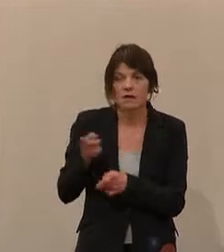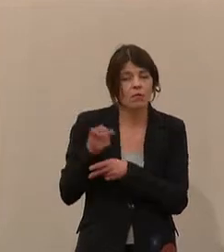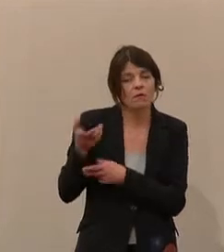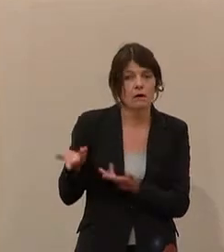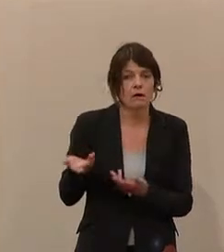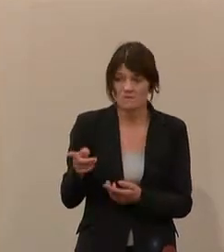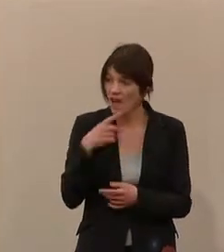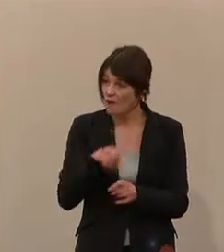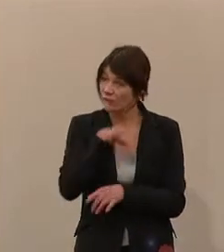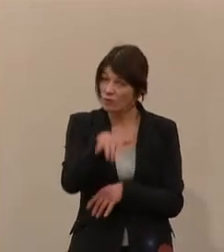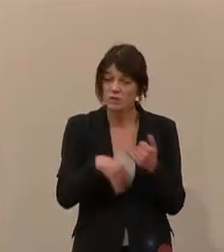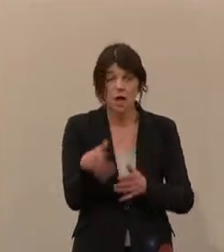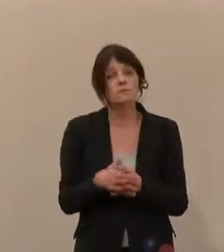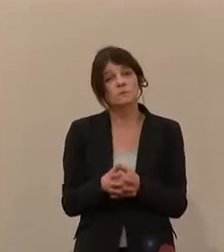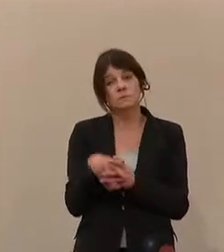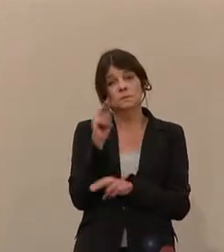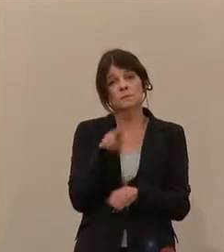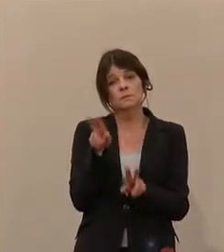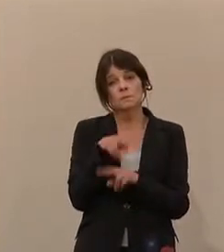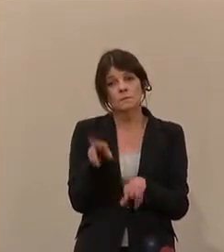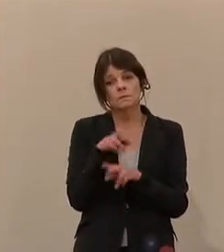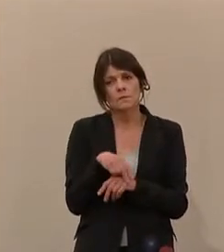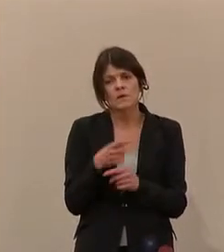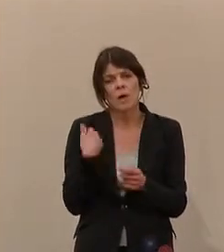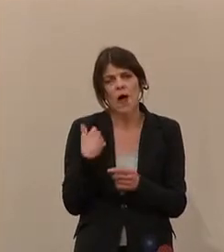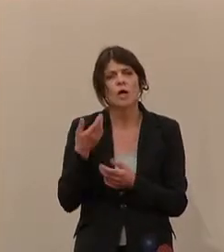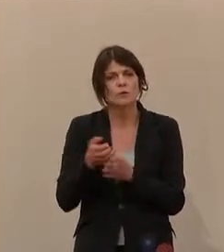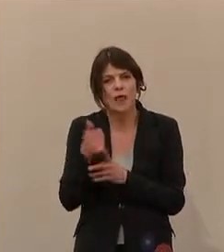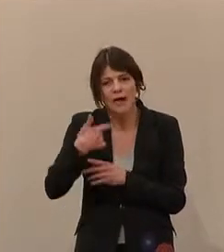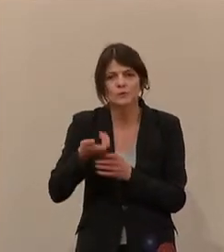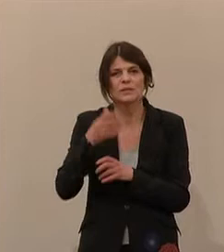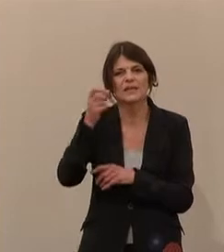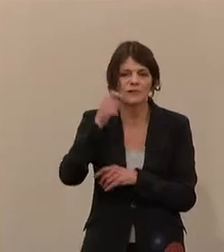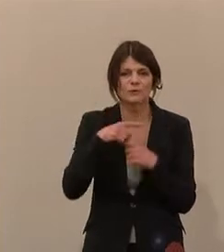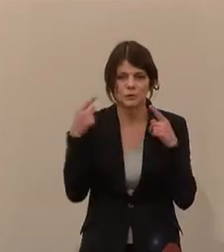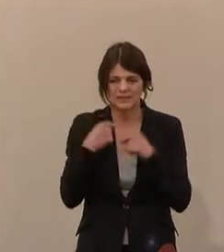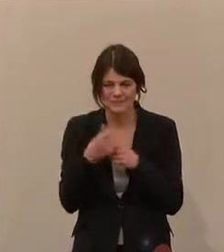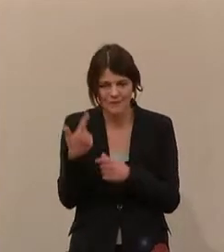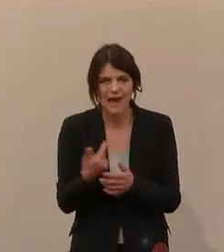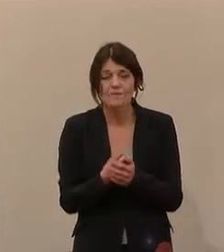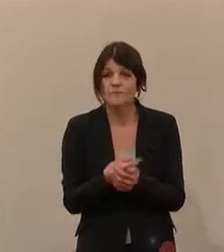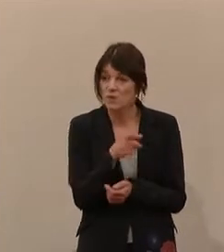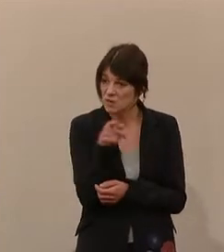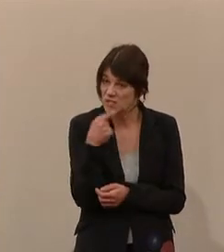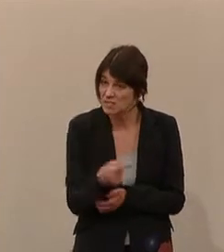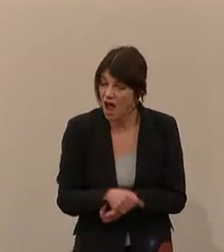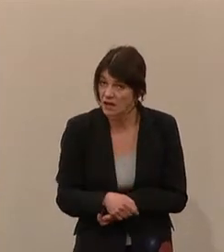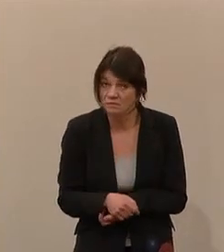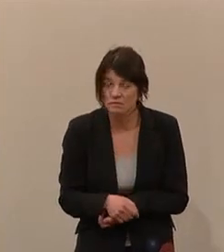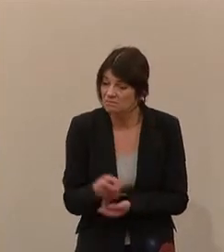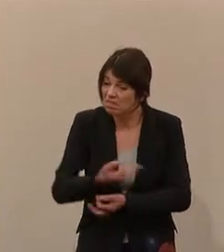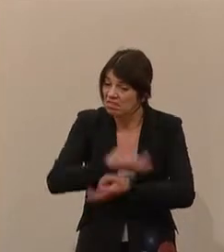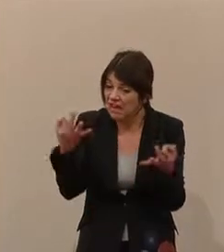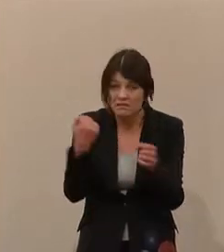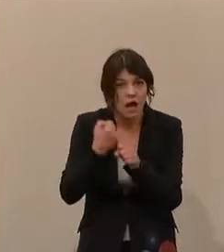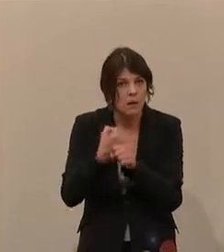das 15 Jahre angeschaut, da gefällt noch eine Schüssel 1, Schüssel 2, dass da nichts gemacht wurde. Ich